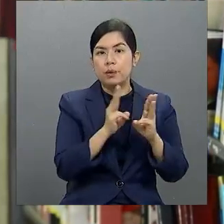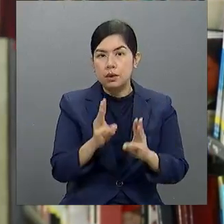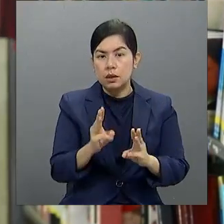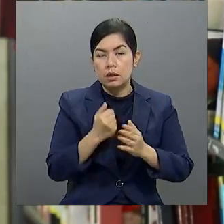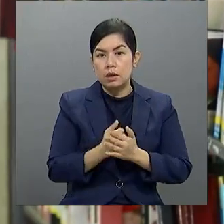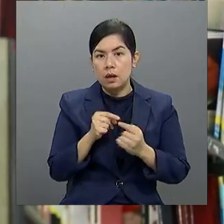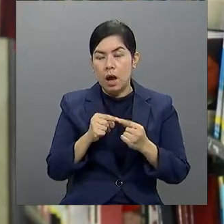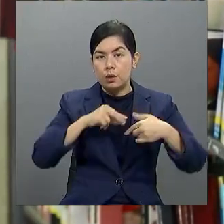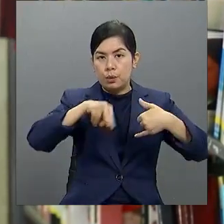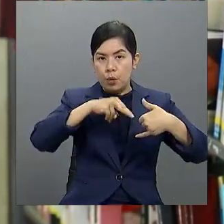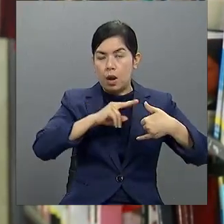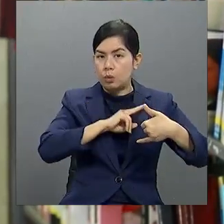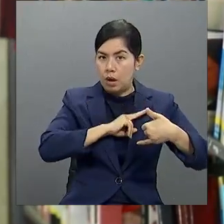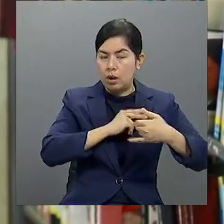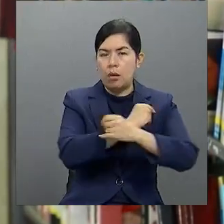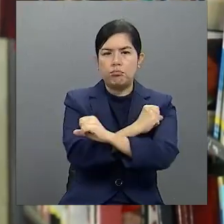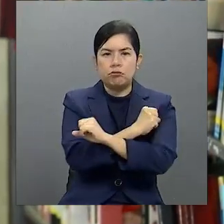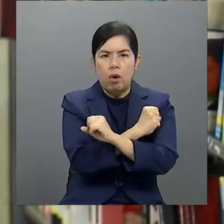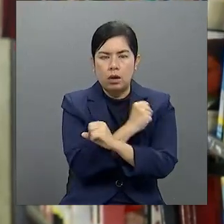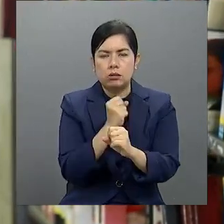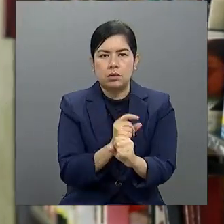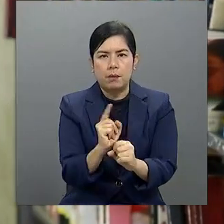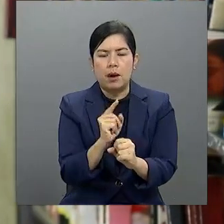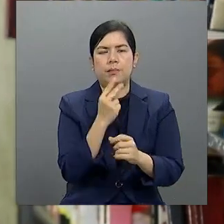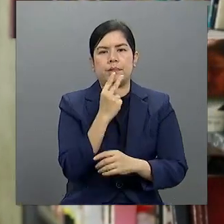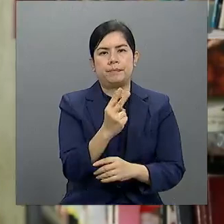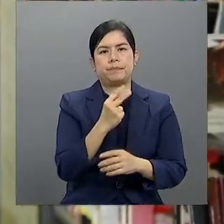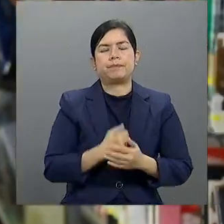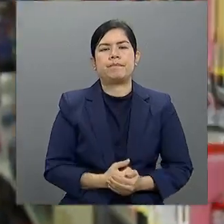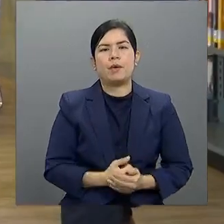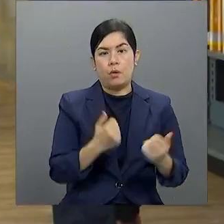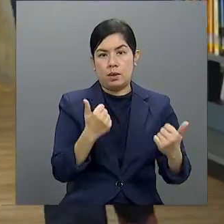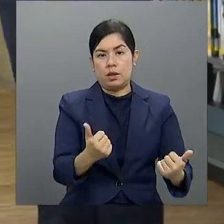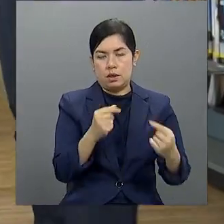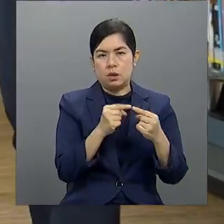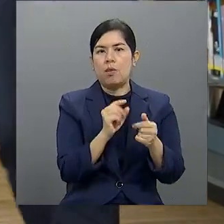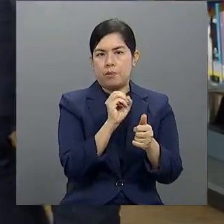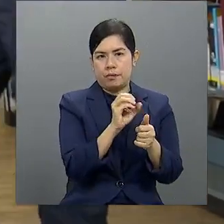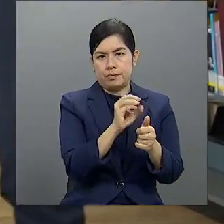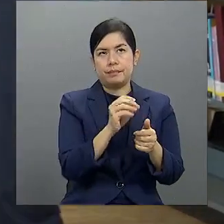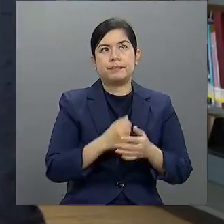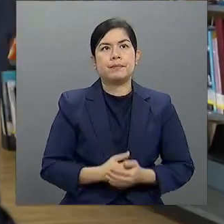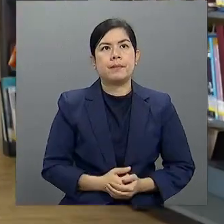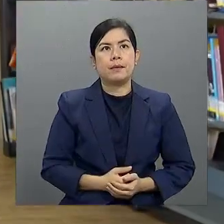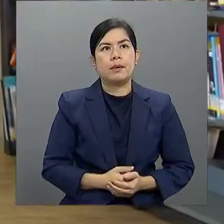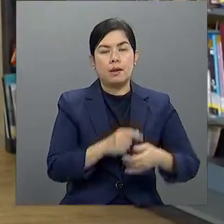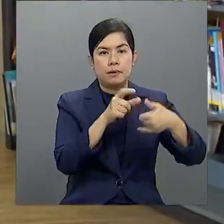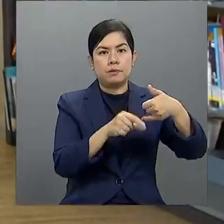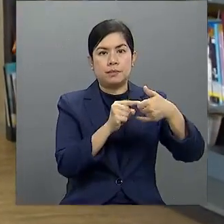แลร่างกายของเรายังไงให้โตขึ้นไปไม่ปวดหลังครับวันนี้เดี๋ยวหาคำตอบไปพร้อมกันและตอนนี้เราก็อยู่กับผู้เชี่ยวชาญแล้วนะครับสวัสดีครับคุณหม